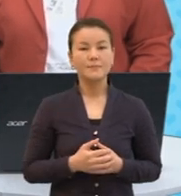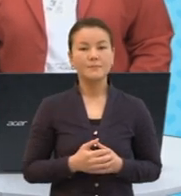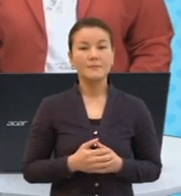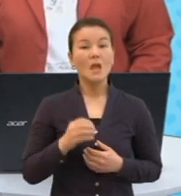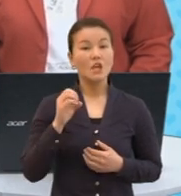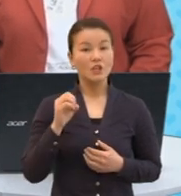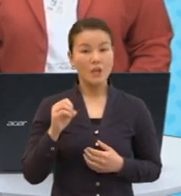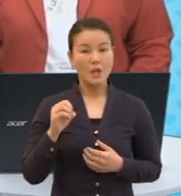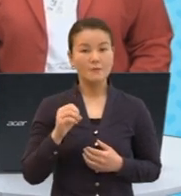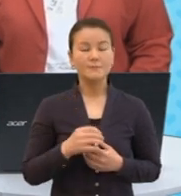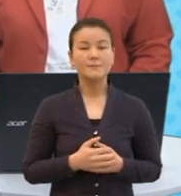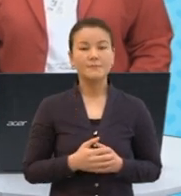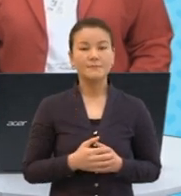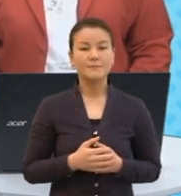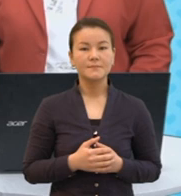Е,